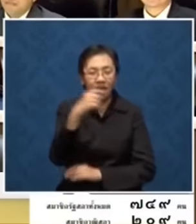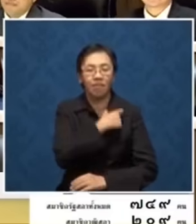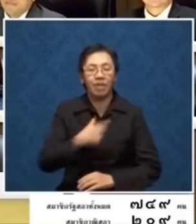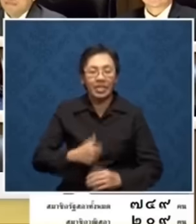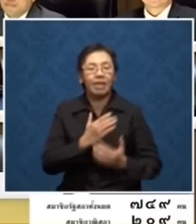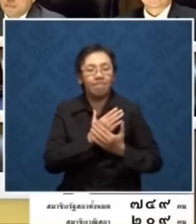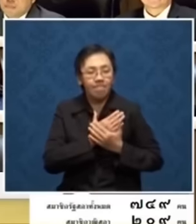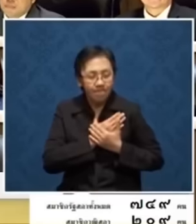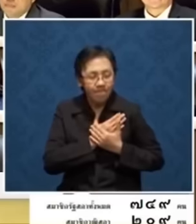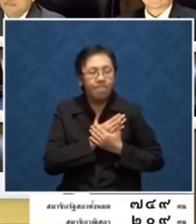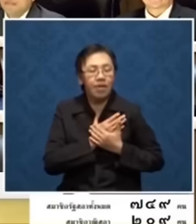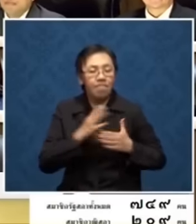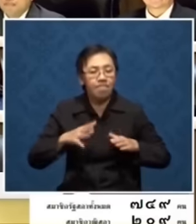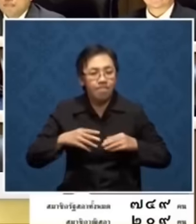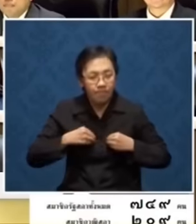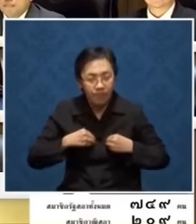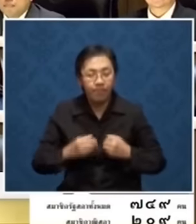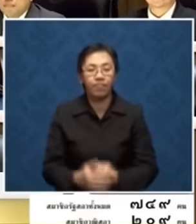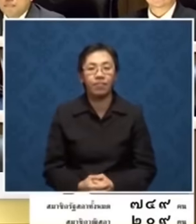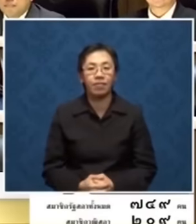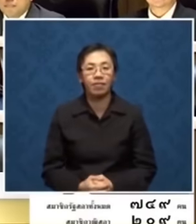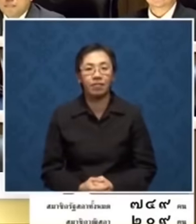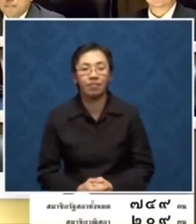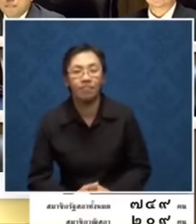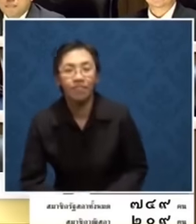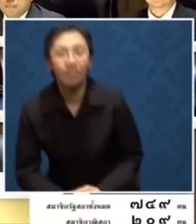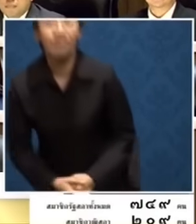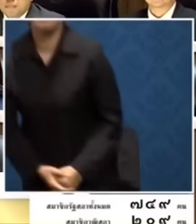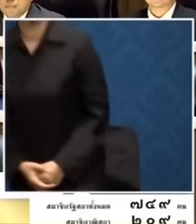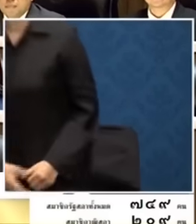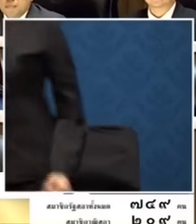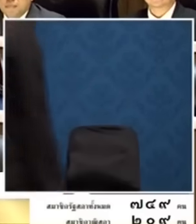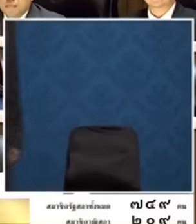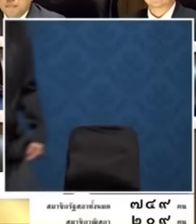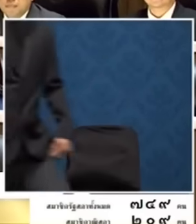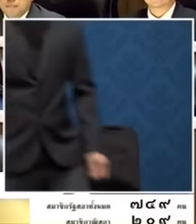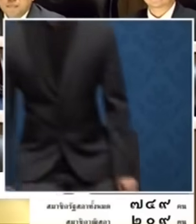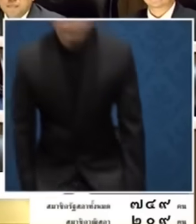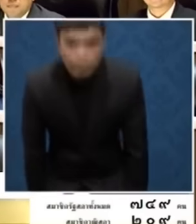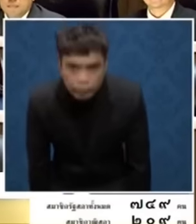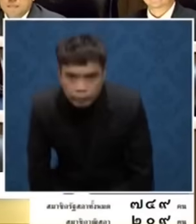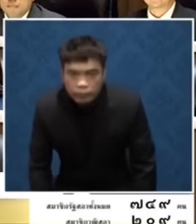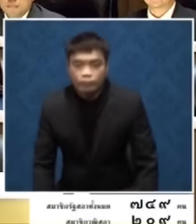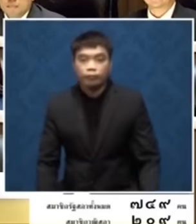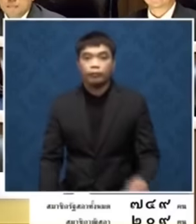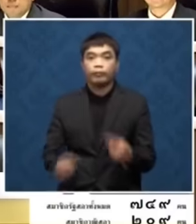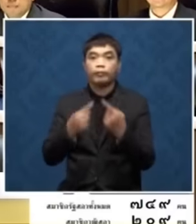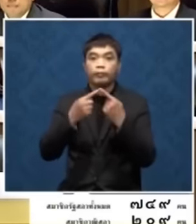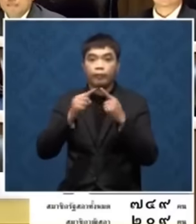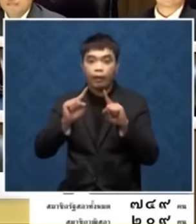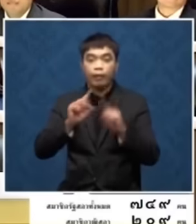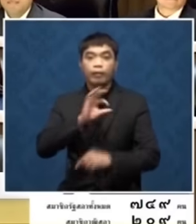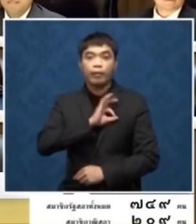ตริย์แต่สมาชิกพรรคท่านบางท่านที่ท่านสังกัด